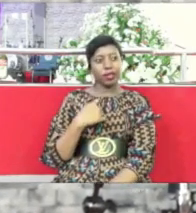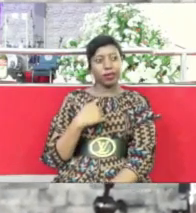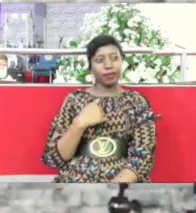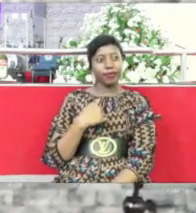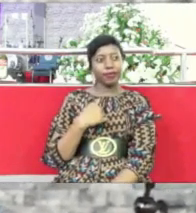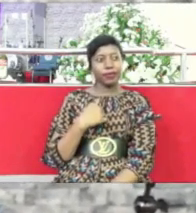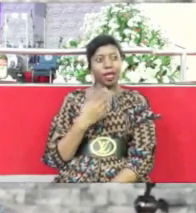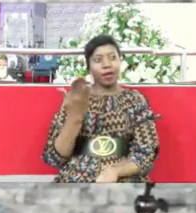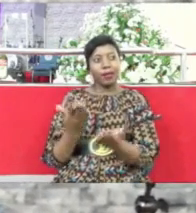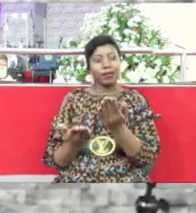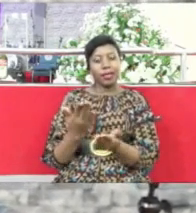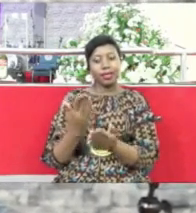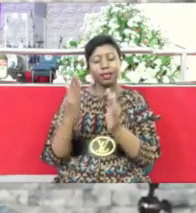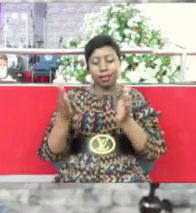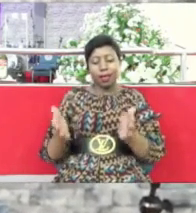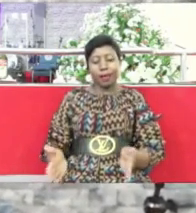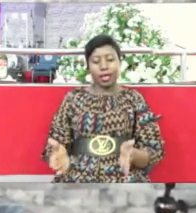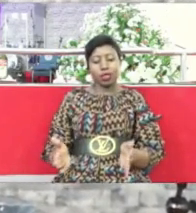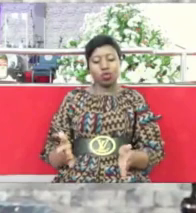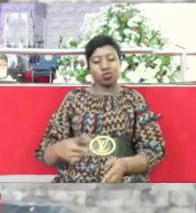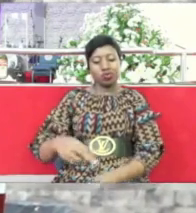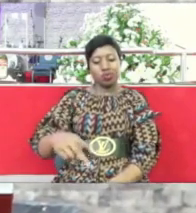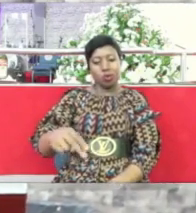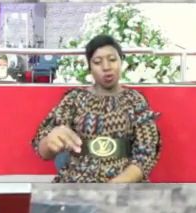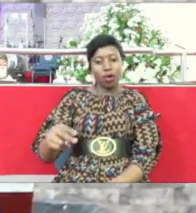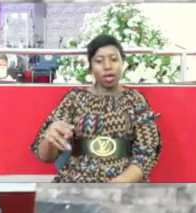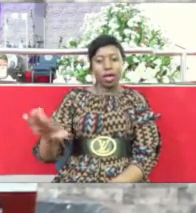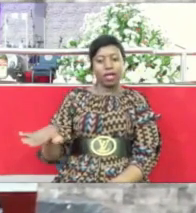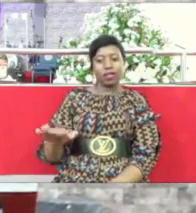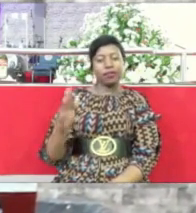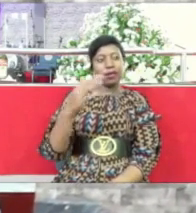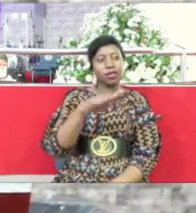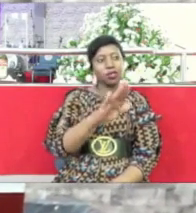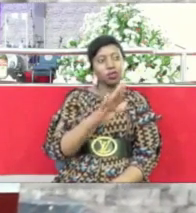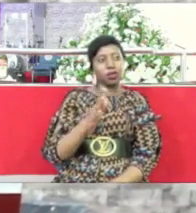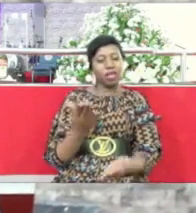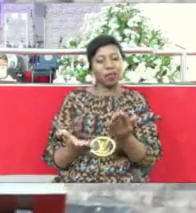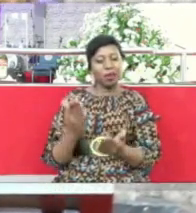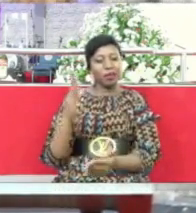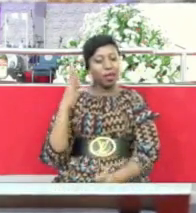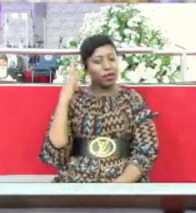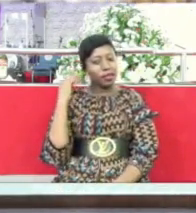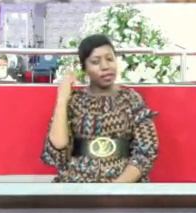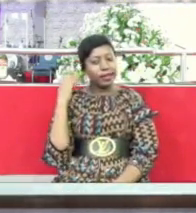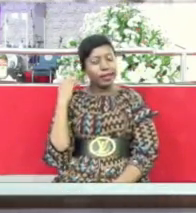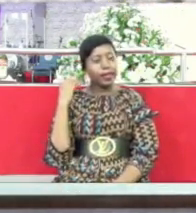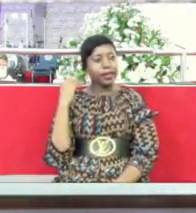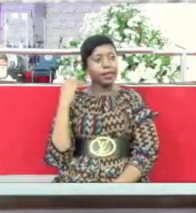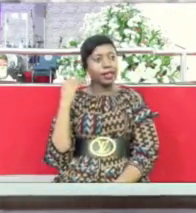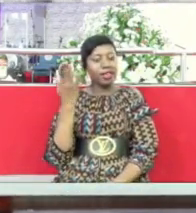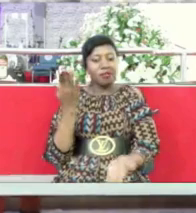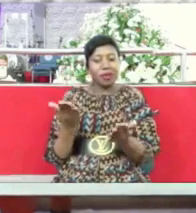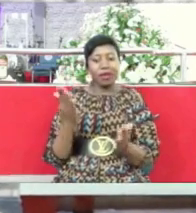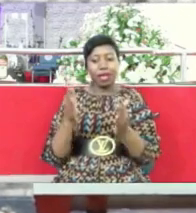Wengine ni mtu tu akipita hapo kwenu. Just somebody passing at your place. Na ukawa wewe ulikuwa unasikia. And you were just hearing them. Na alikuwa amekasirika.